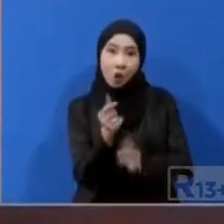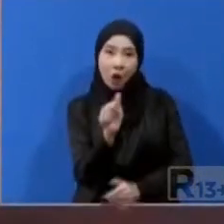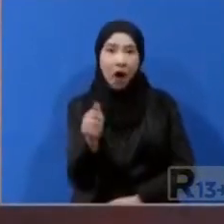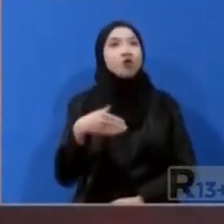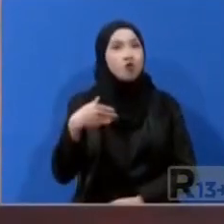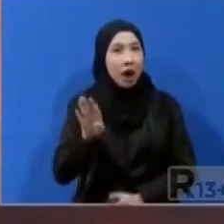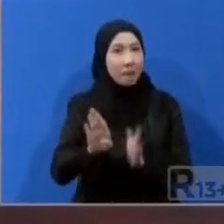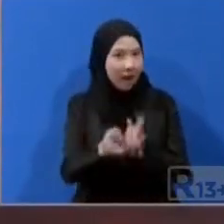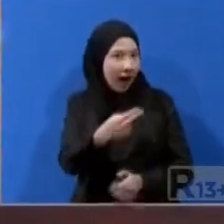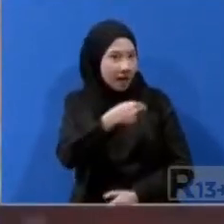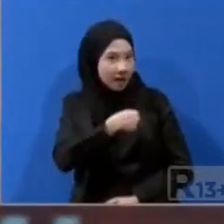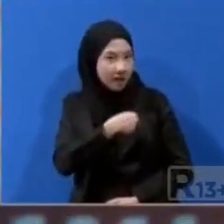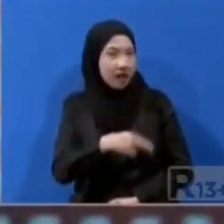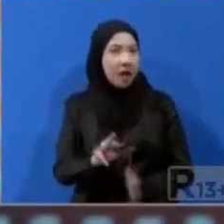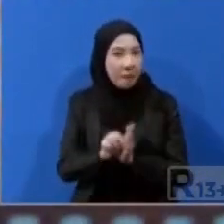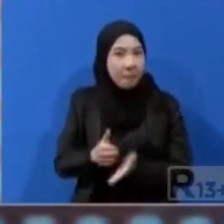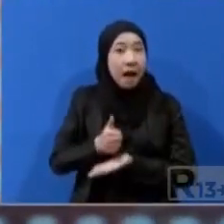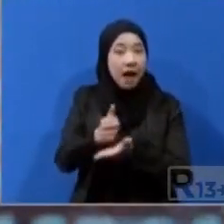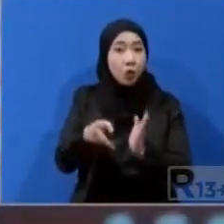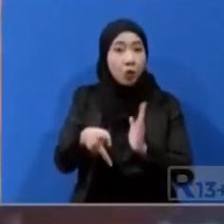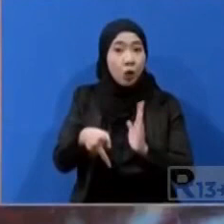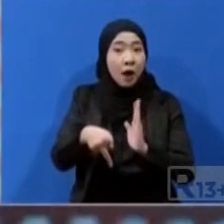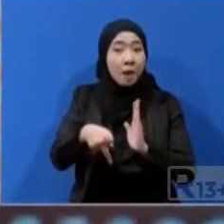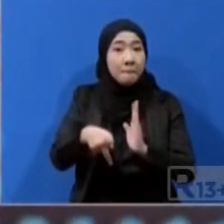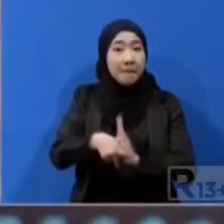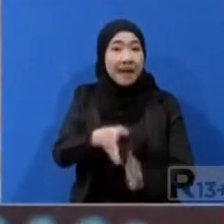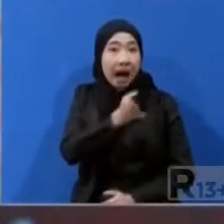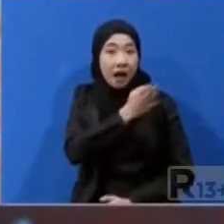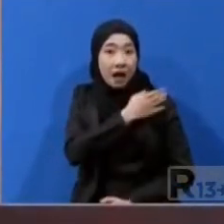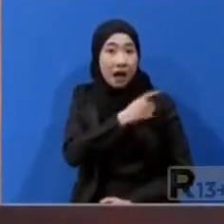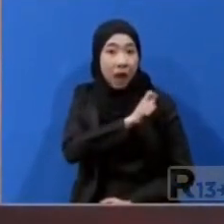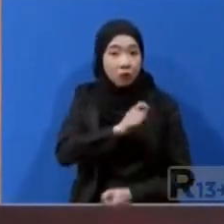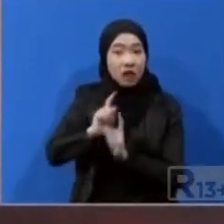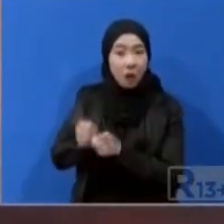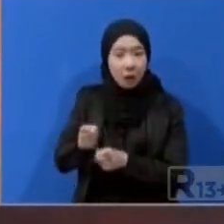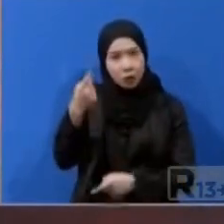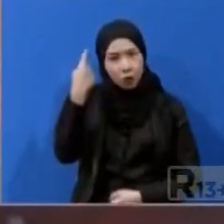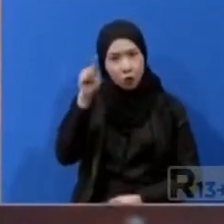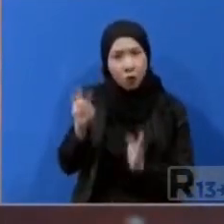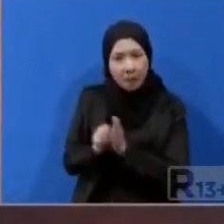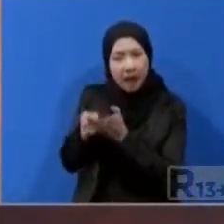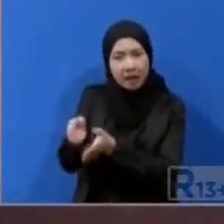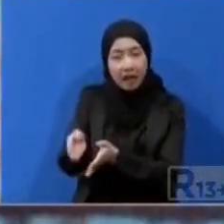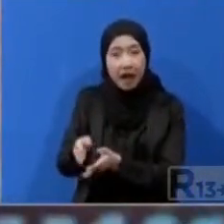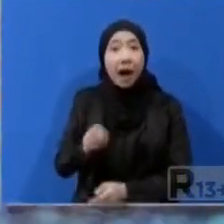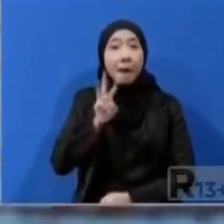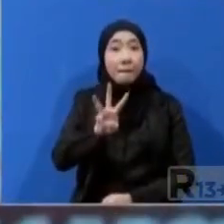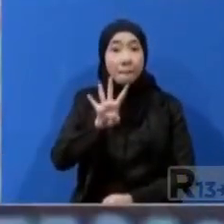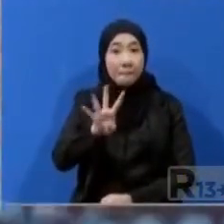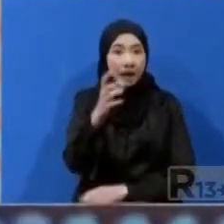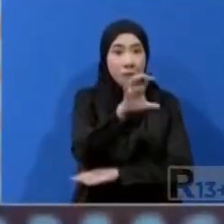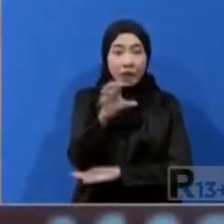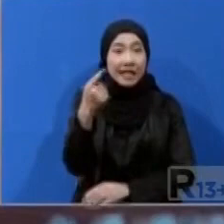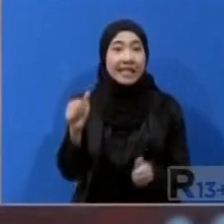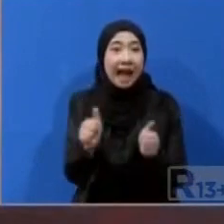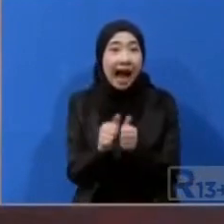membantu penanggung jawab proyek kerjasama atau PJPK untuk melaksanakan 4 proyek SPAM dengan skema